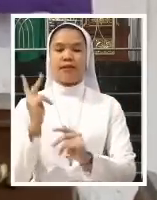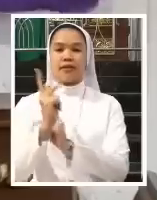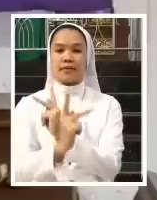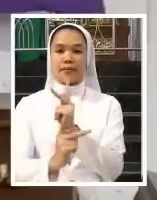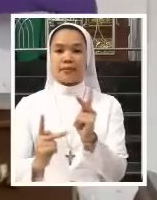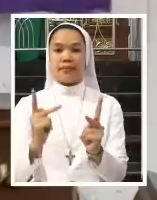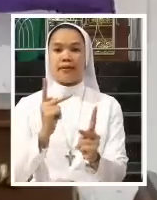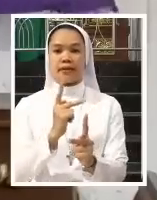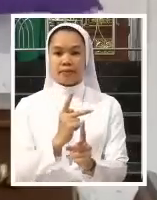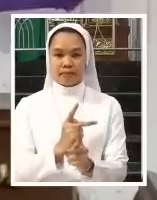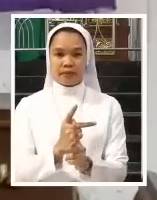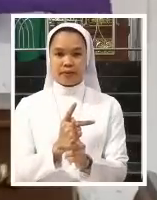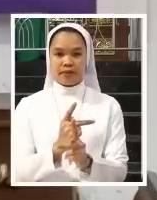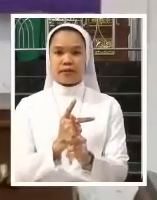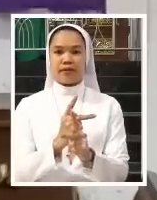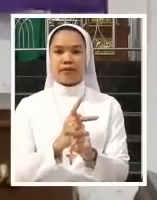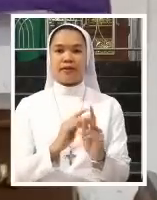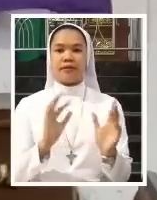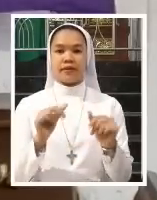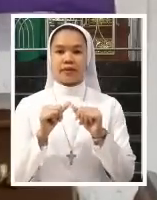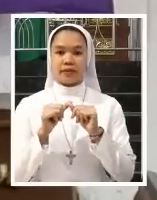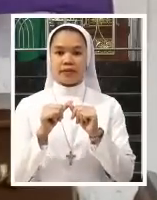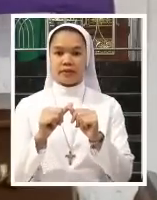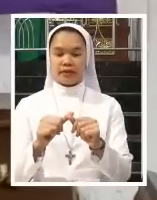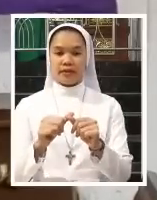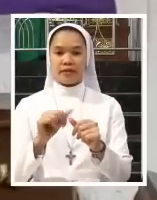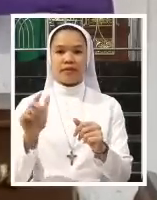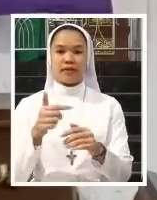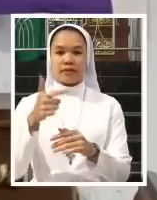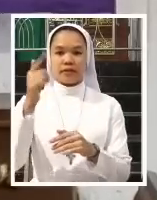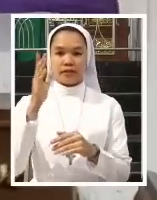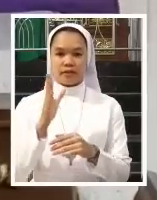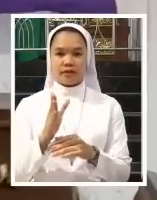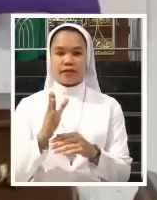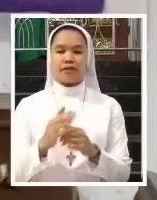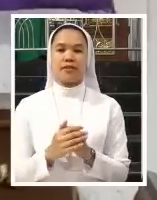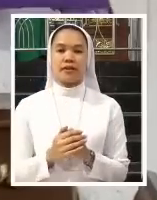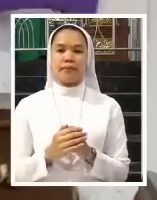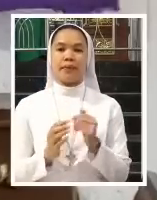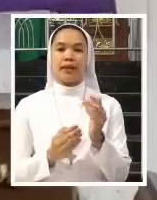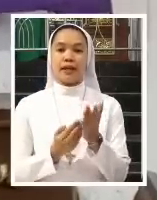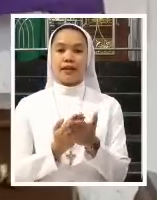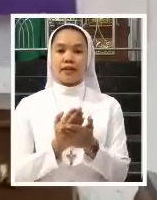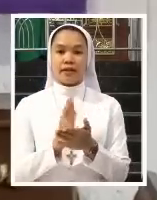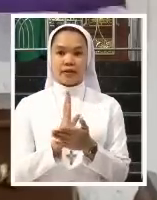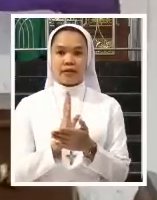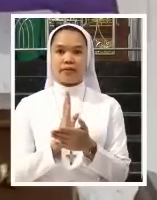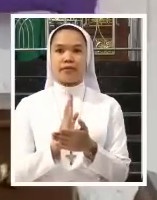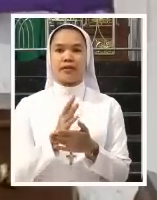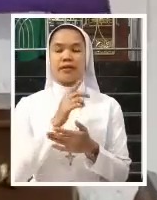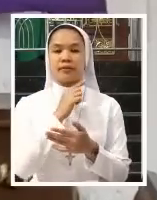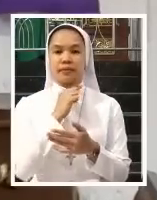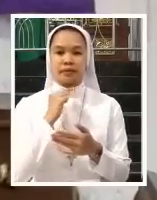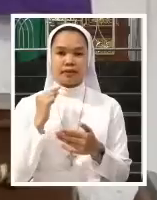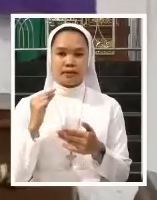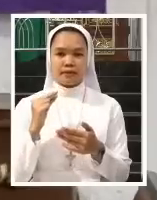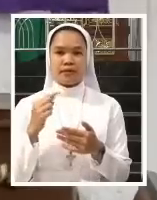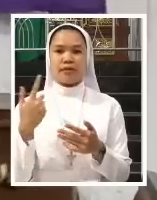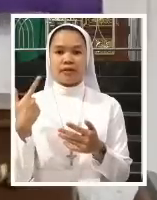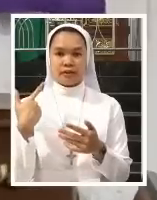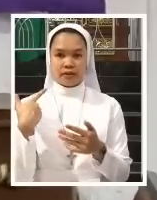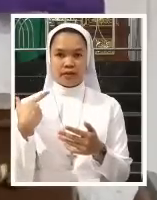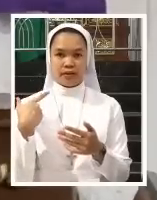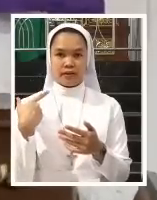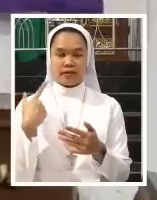banwaan na pinapadanay huli kan pagiya kan Diyos sa paagi kan mga padi na